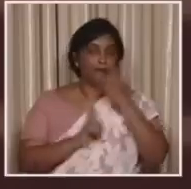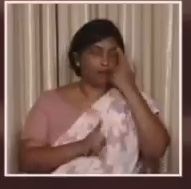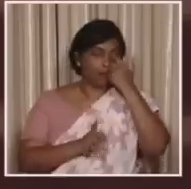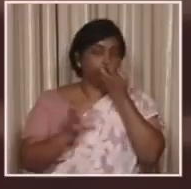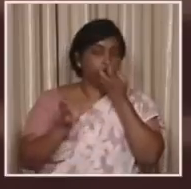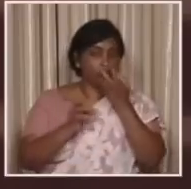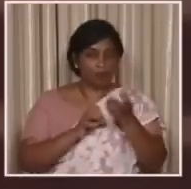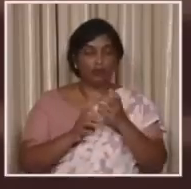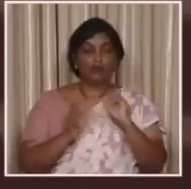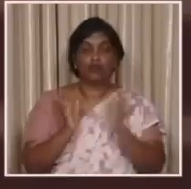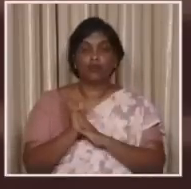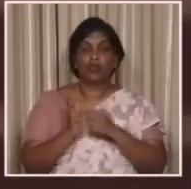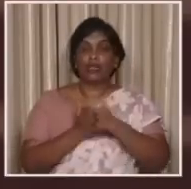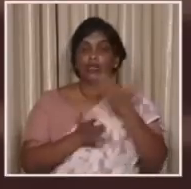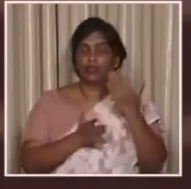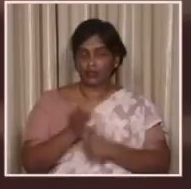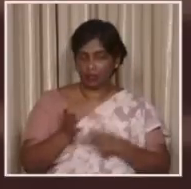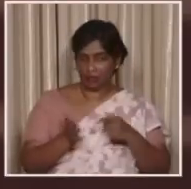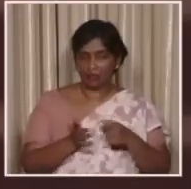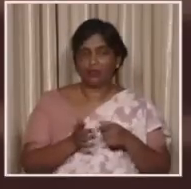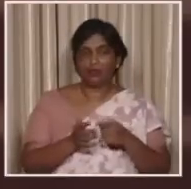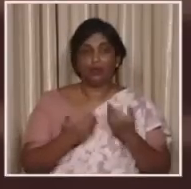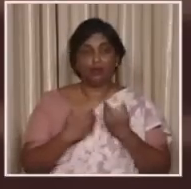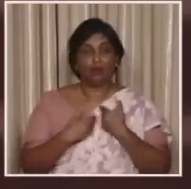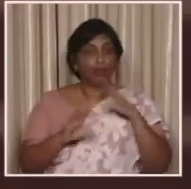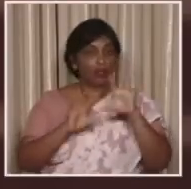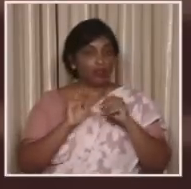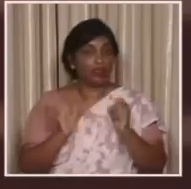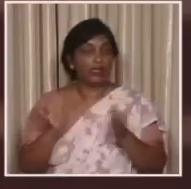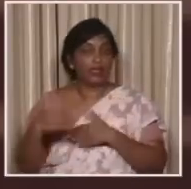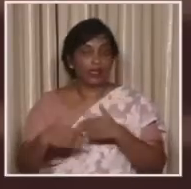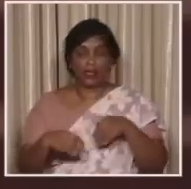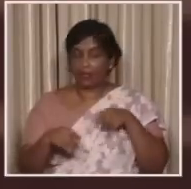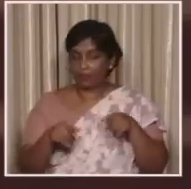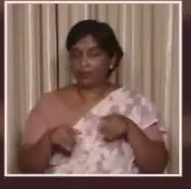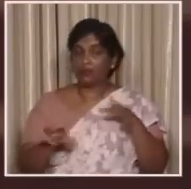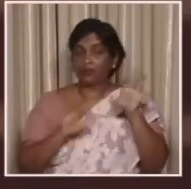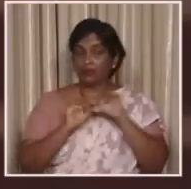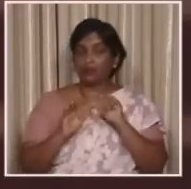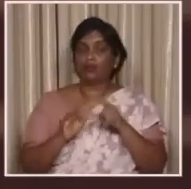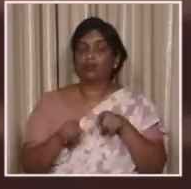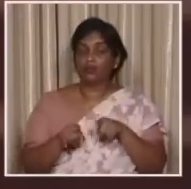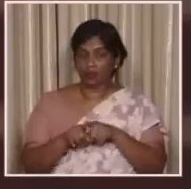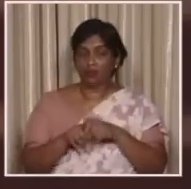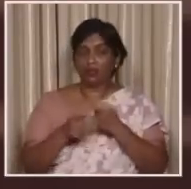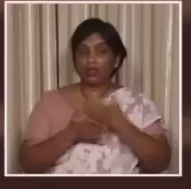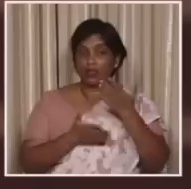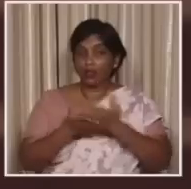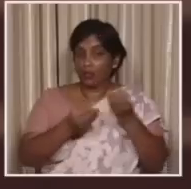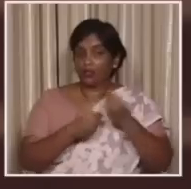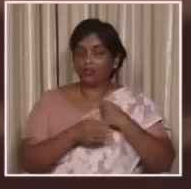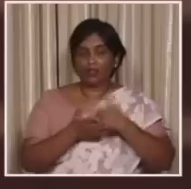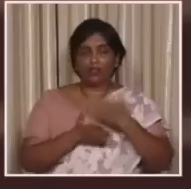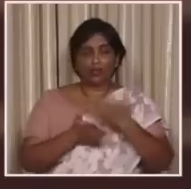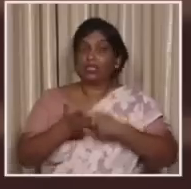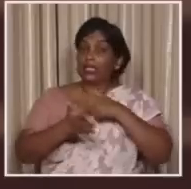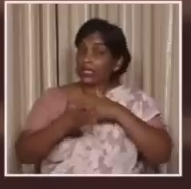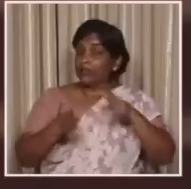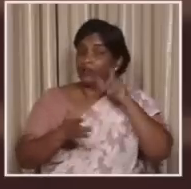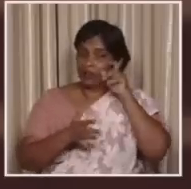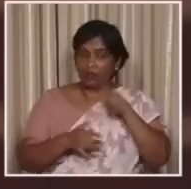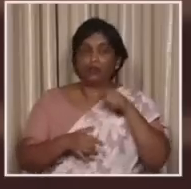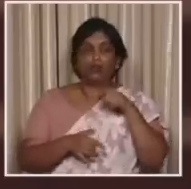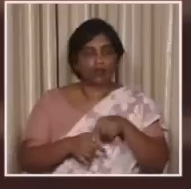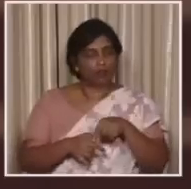ප්‍රහාරය පිළිබඳව කමිටු වාර්තාව කොමිෂන් වාර්තාව අපි අපි පත්කරපු අපේ කැබිනට් එක පත් කරපු කැබිනට්කට වාර්තාවක් දෙන්න කිව්වා. මේක කියවන්න.